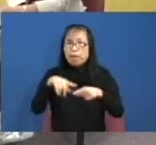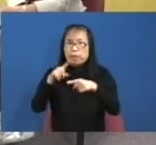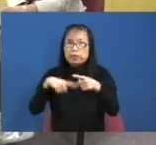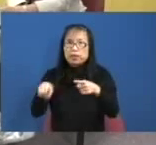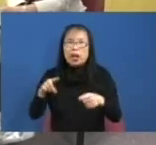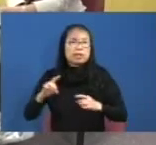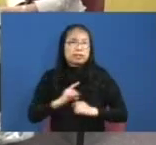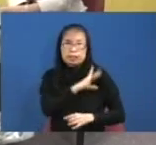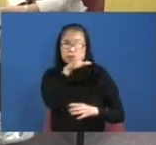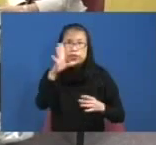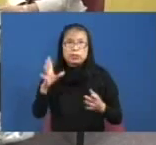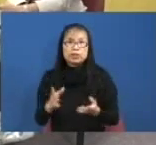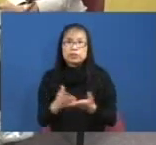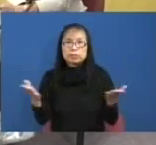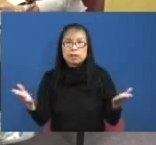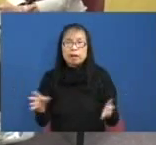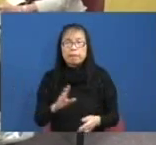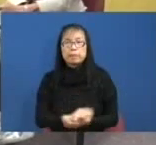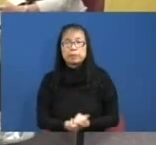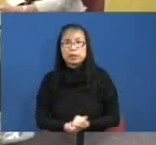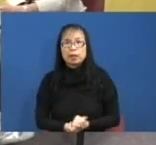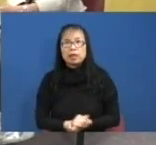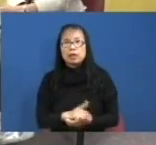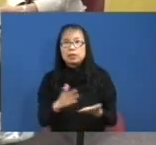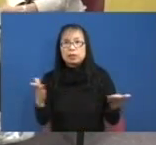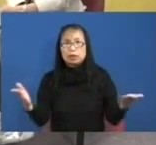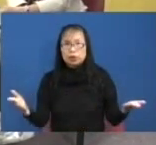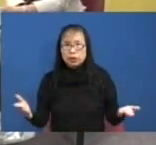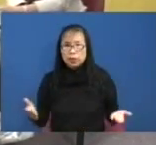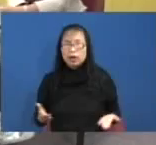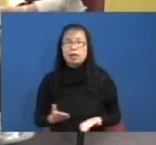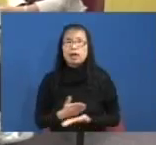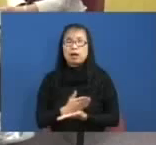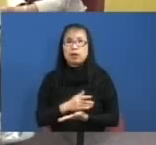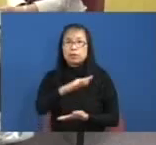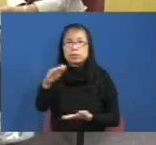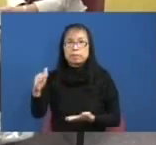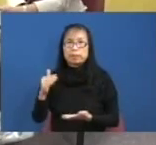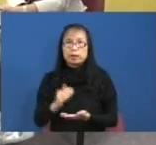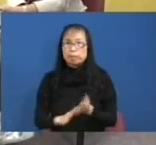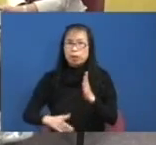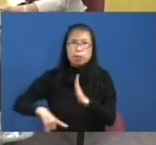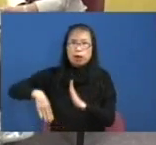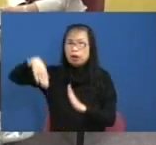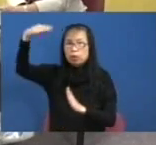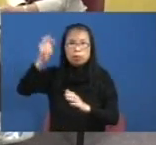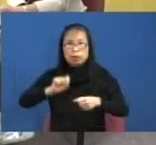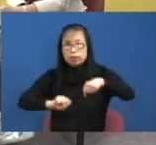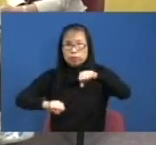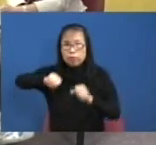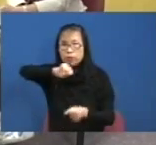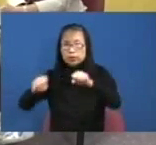建設好多所謂 advanced 嘅 technology 啊，啲高級科技，反而咧令